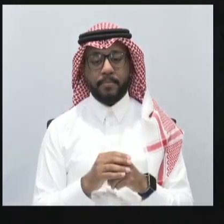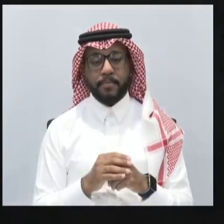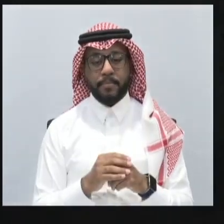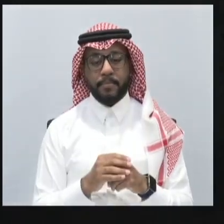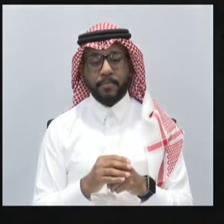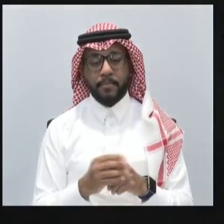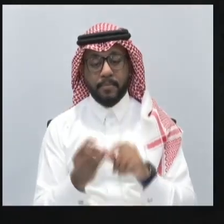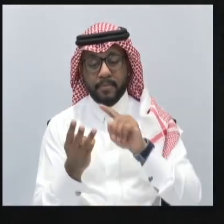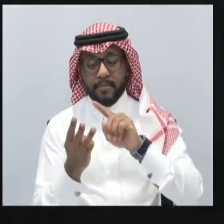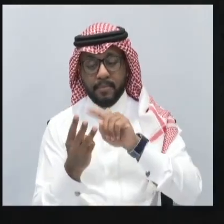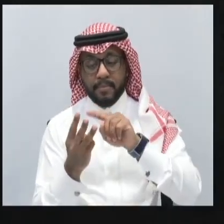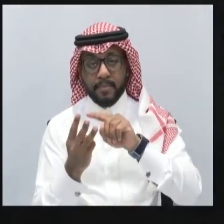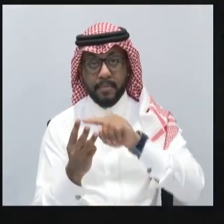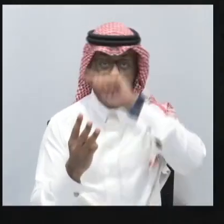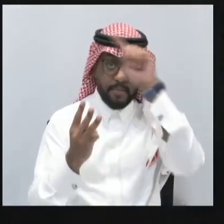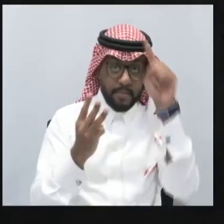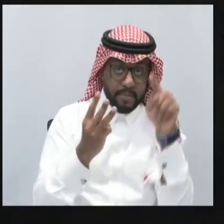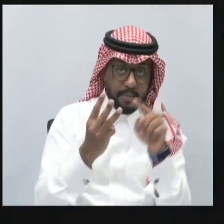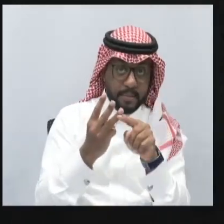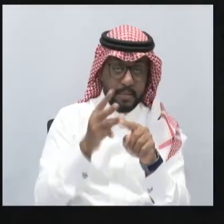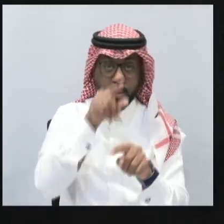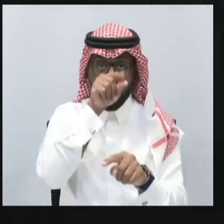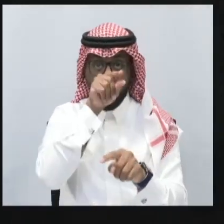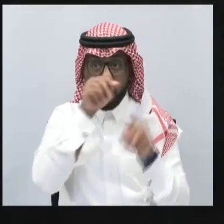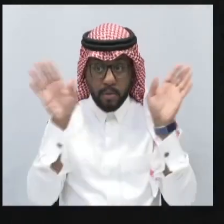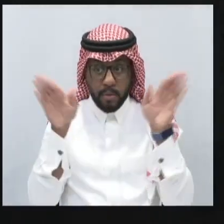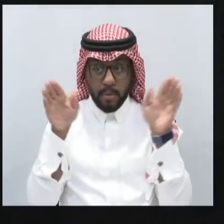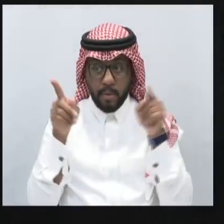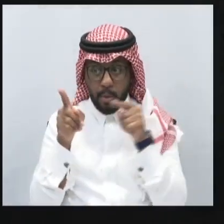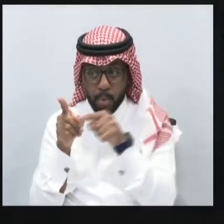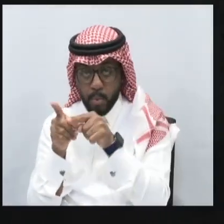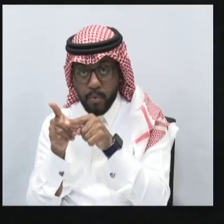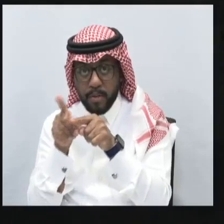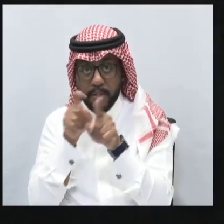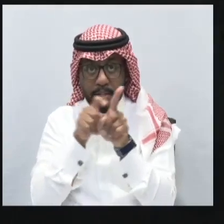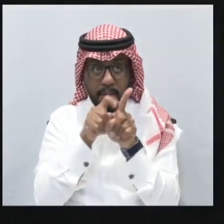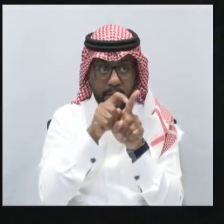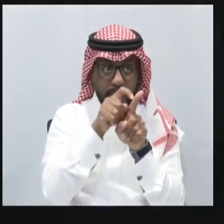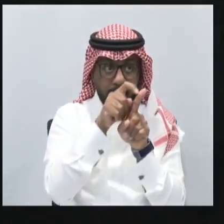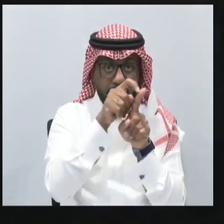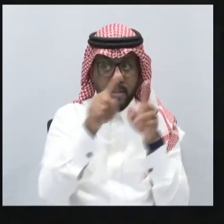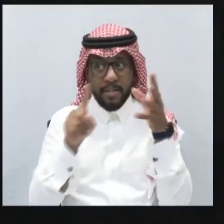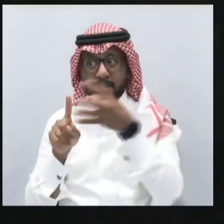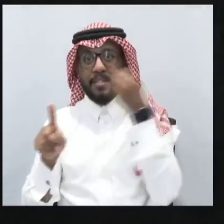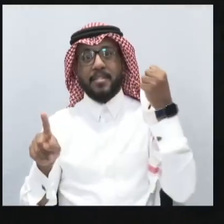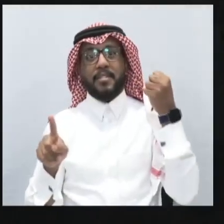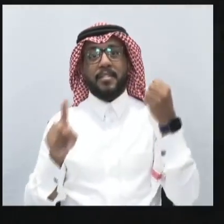عليكم ممتازين بعدين ايش يصير يجي هذا الطائر وياكل